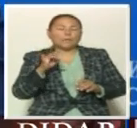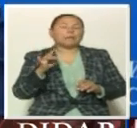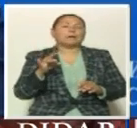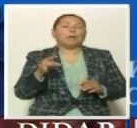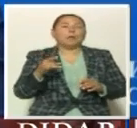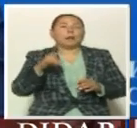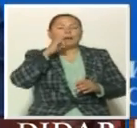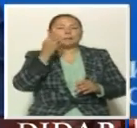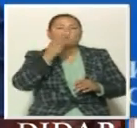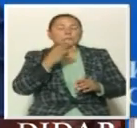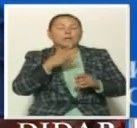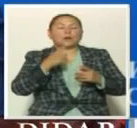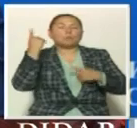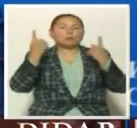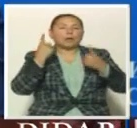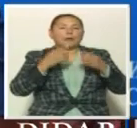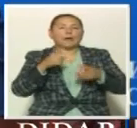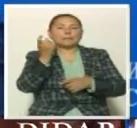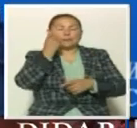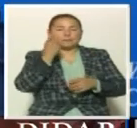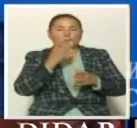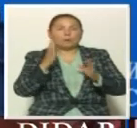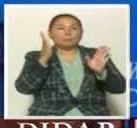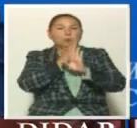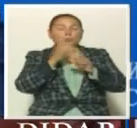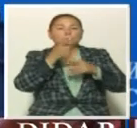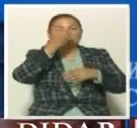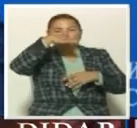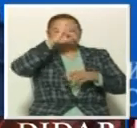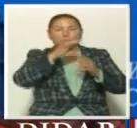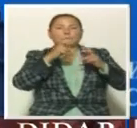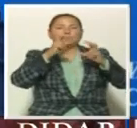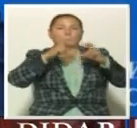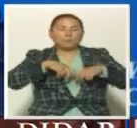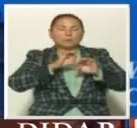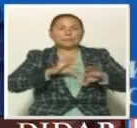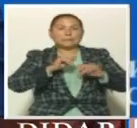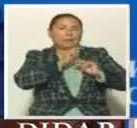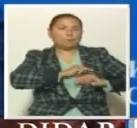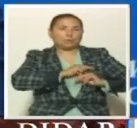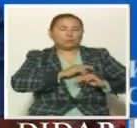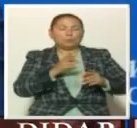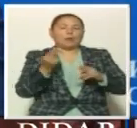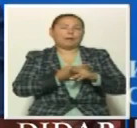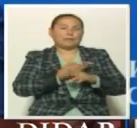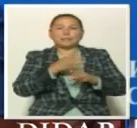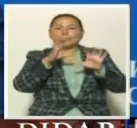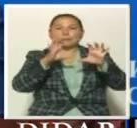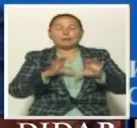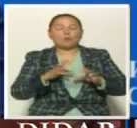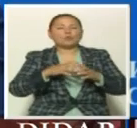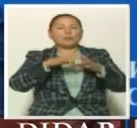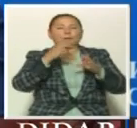отдела жилищно-коммунального хозяйства и природной полиции. На регулярной основе проводится разъяснительная работа по ликвидации